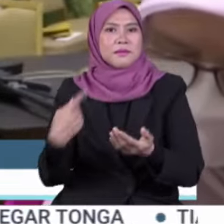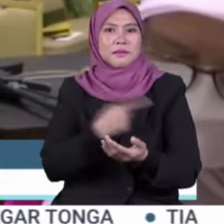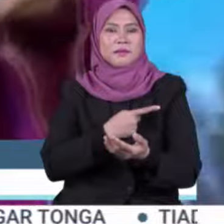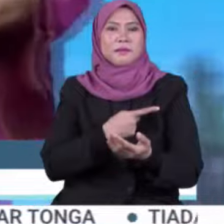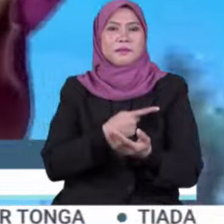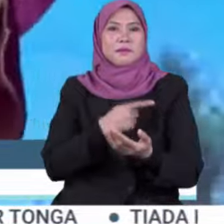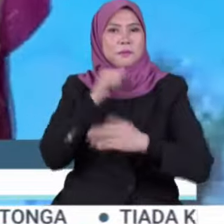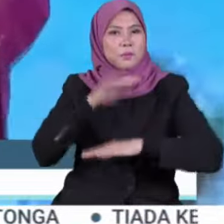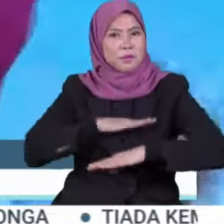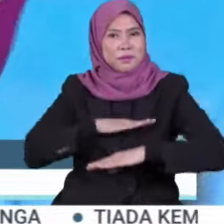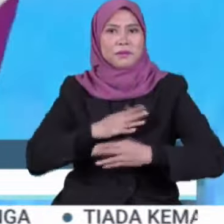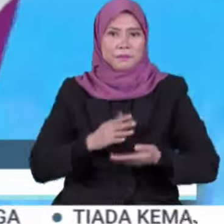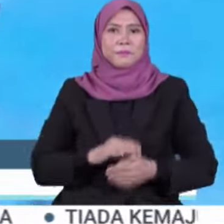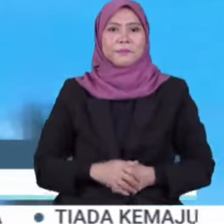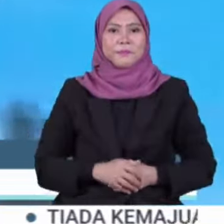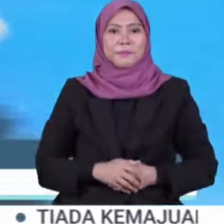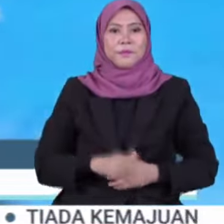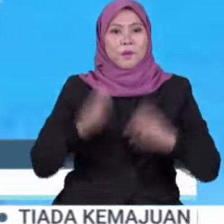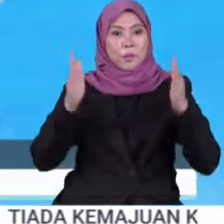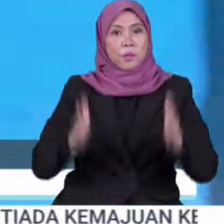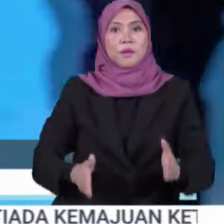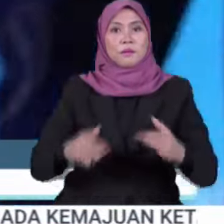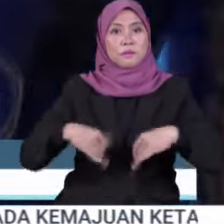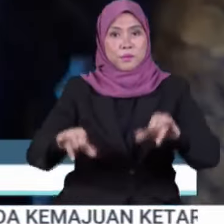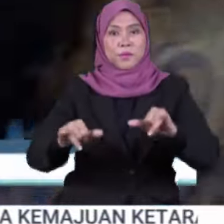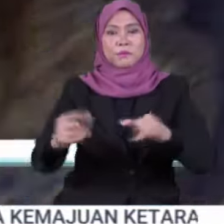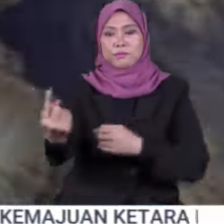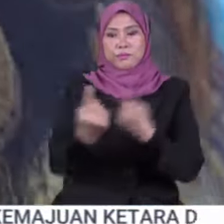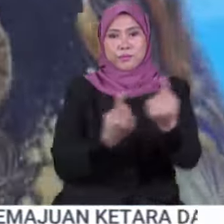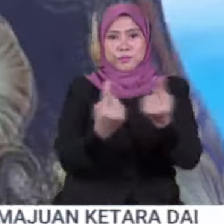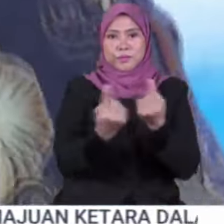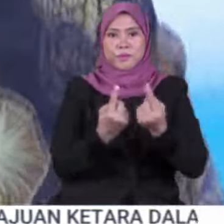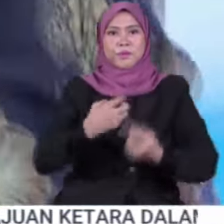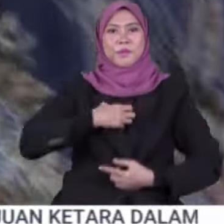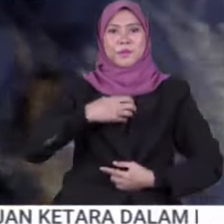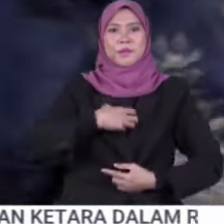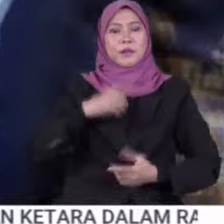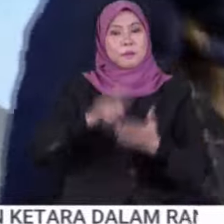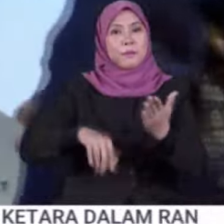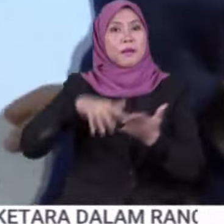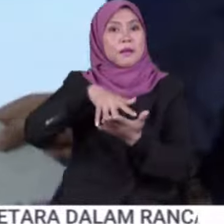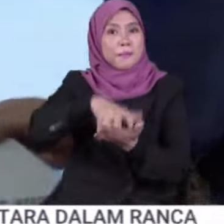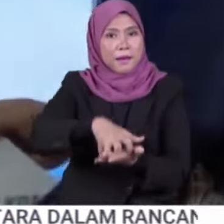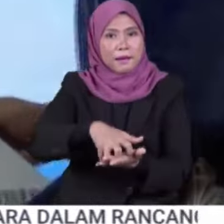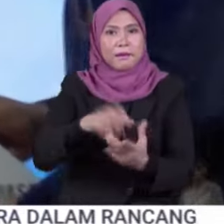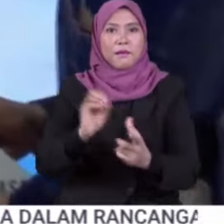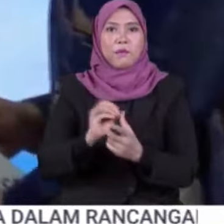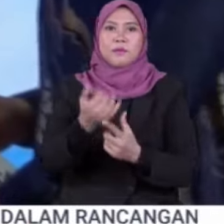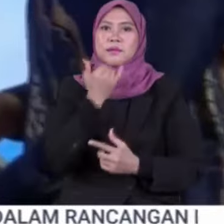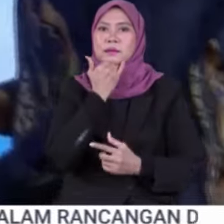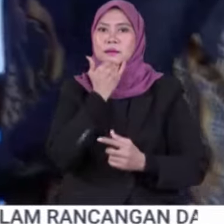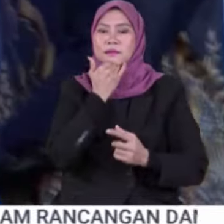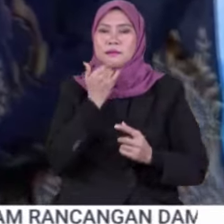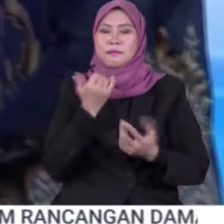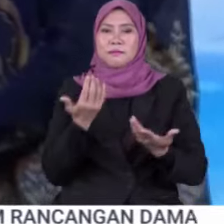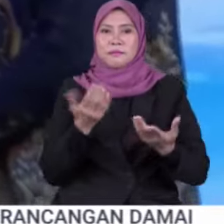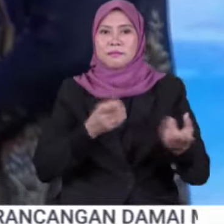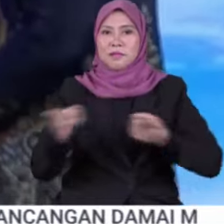semua. Orang ramai diseru terus tampil mengemukakan aduan mengenai kelemahan atau salah laku pegawai dan